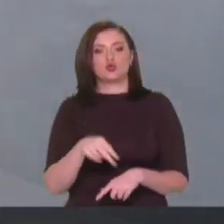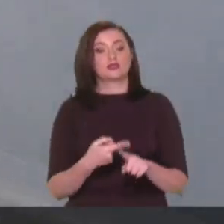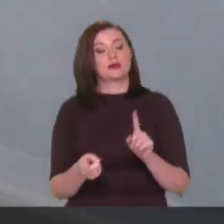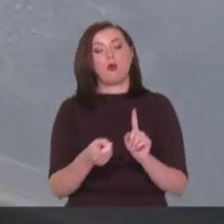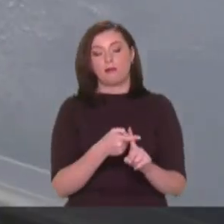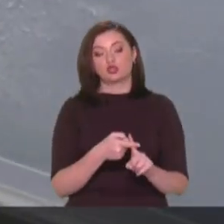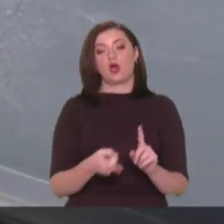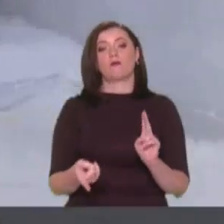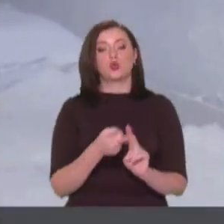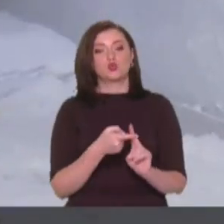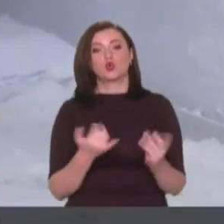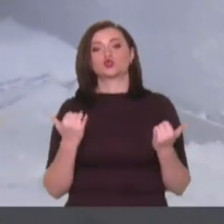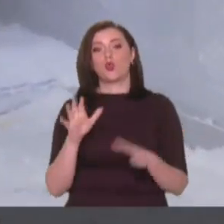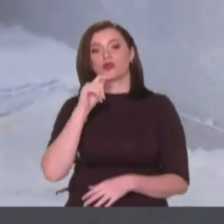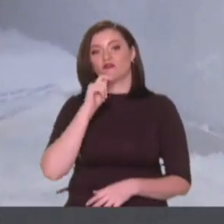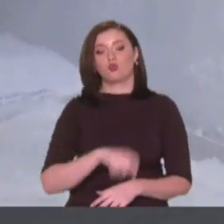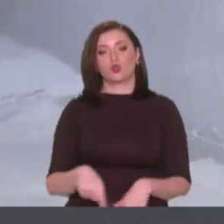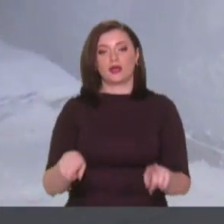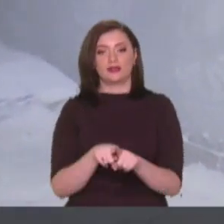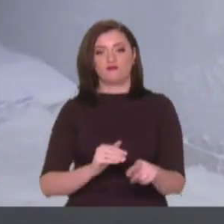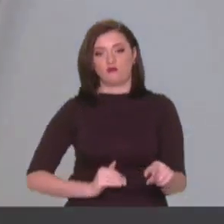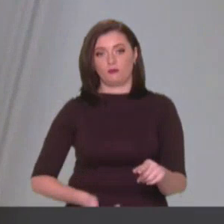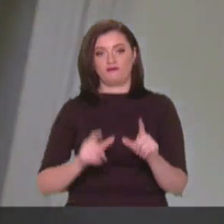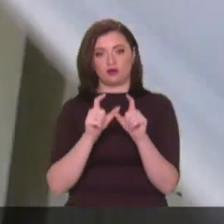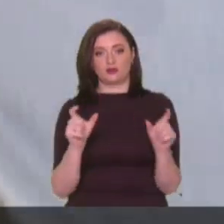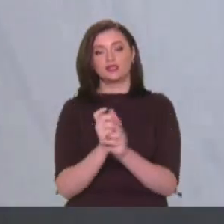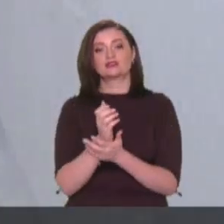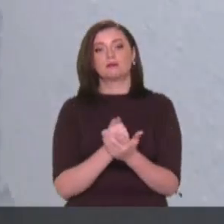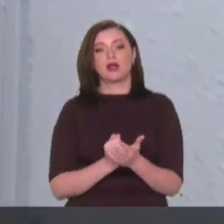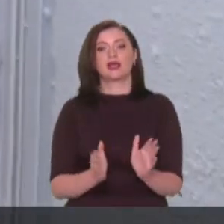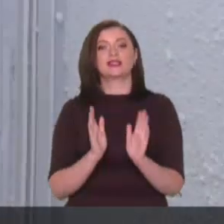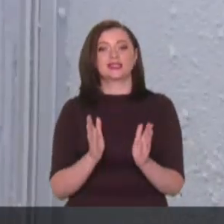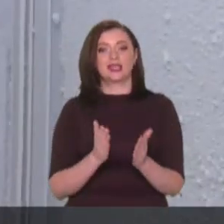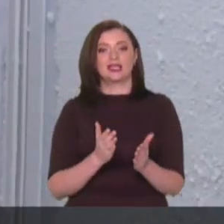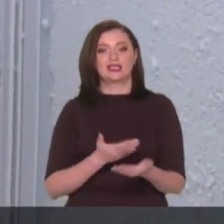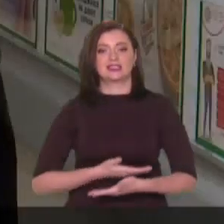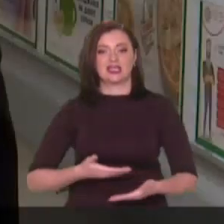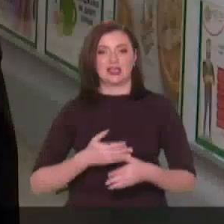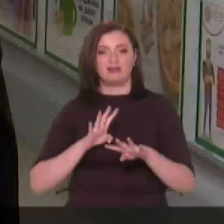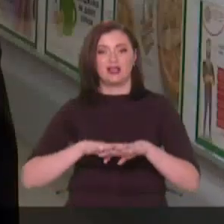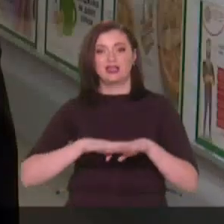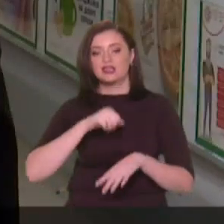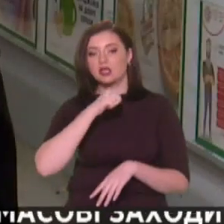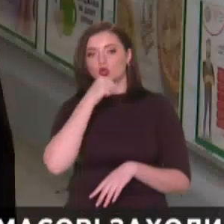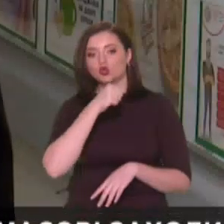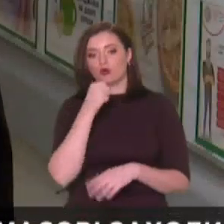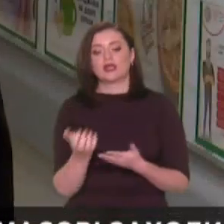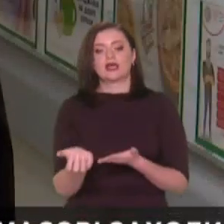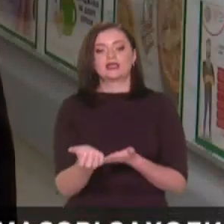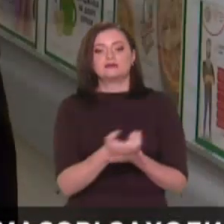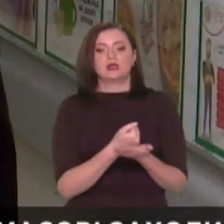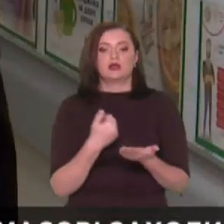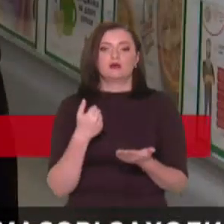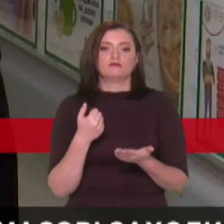А по-друге, сьогодні в Україні навіть в приватних закладах зберігають тільки статеві клітини дорослих. Забір,